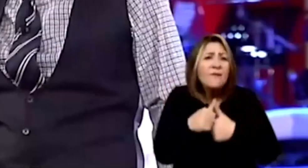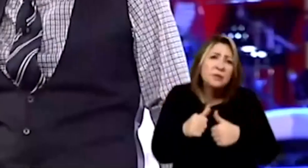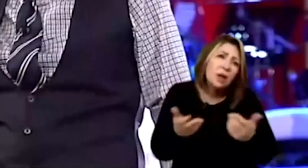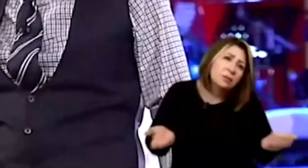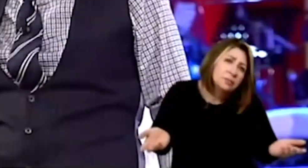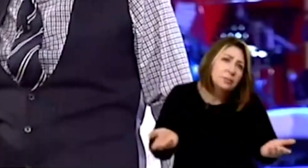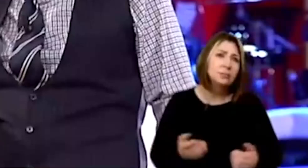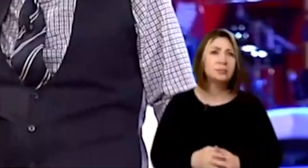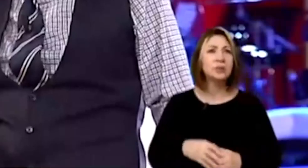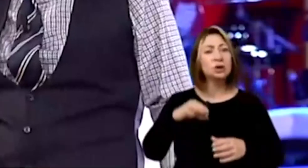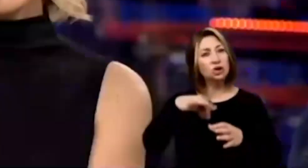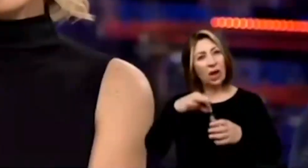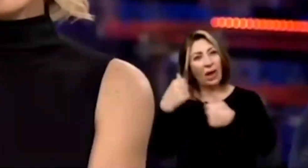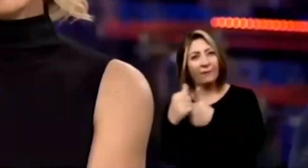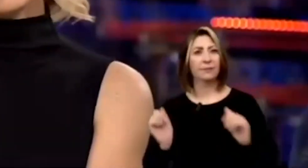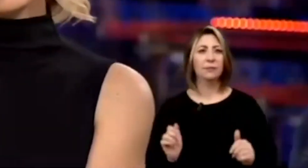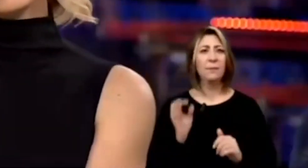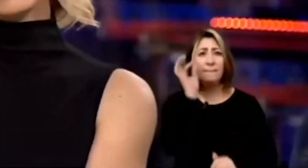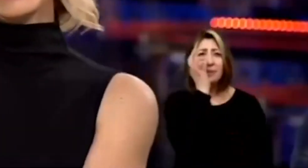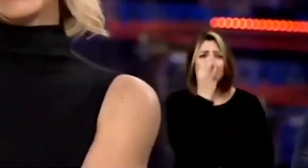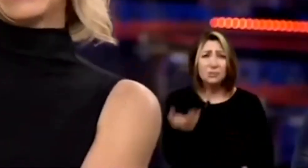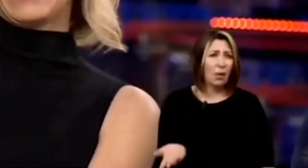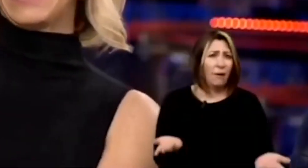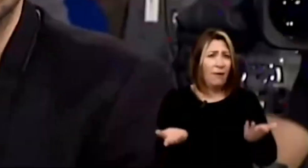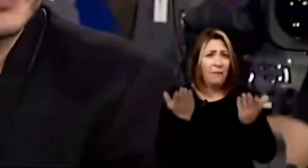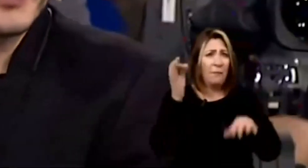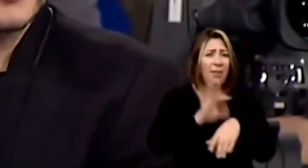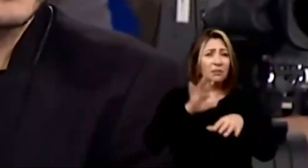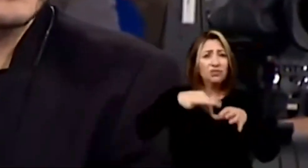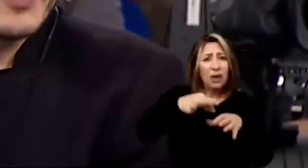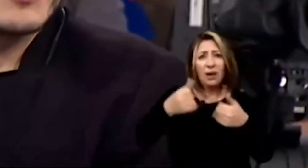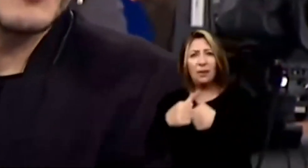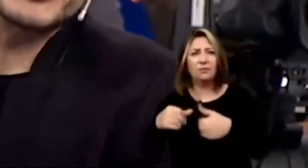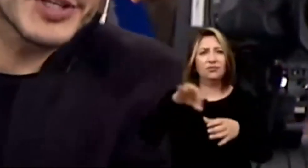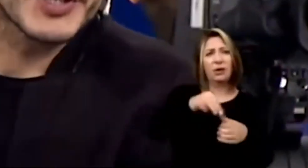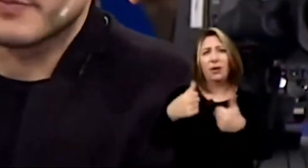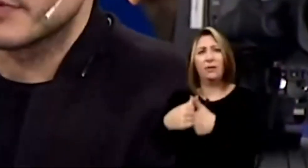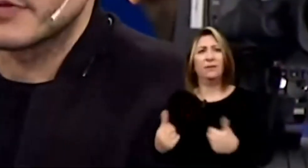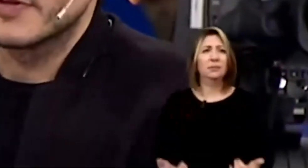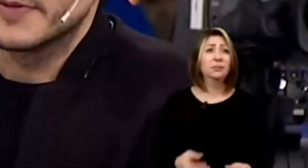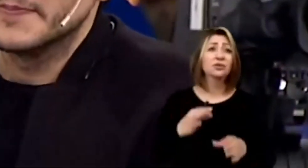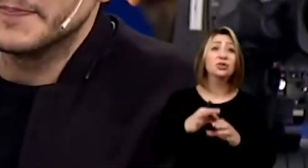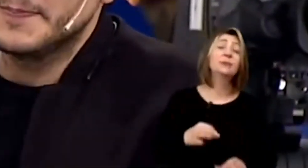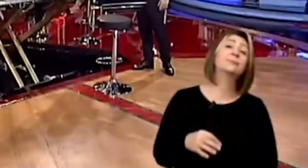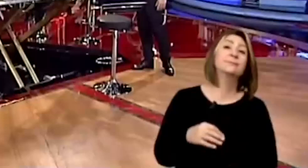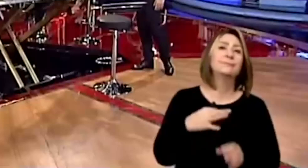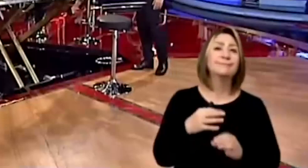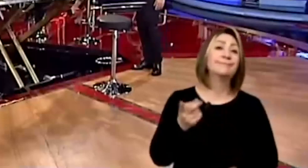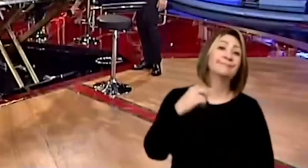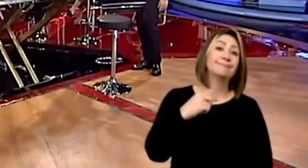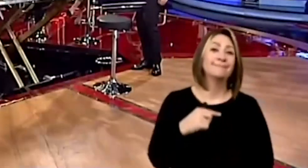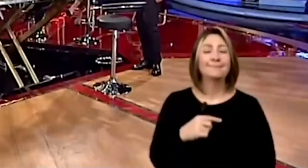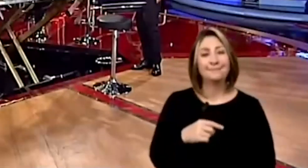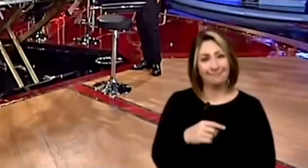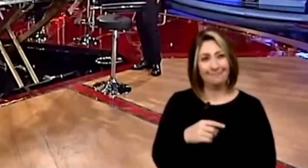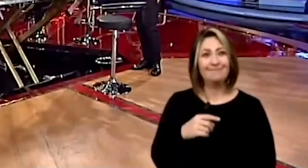Evlenilecek. Çay evlilik. Doğru. Basit yani, denklem. Çay içelim de. Evet. Şeyi bilinçlendiriyorlar toplumu güzel. Mutlaka